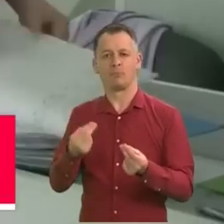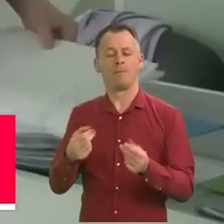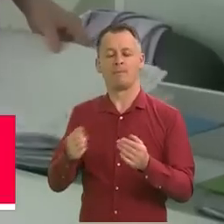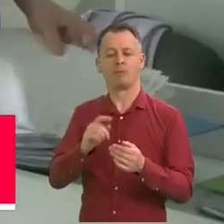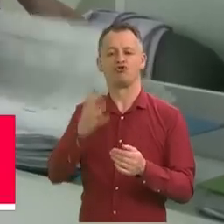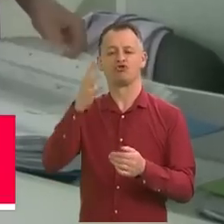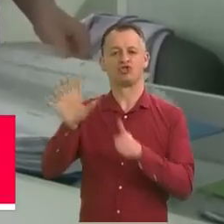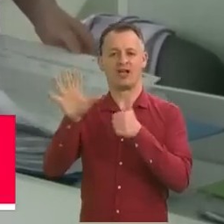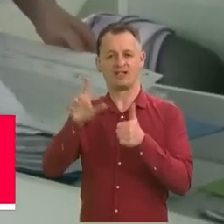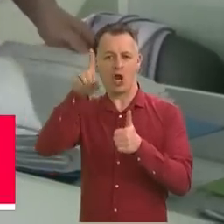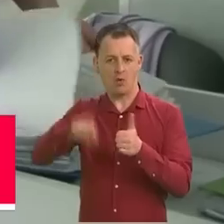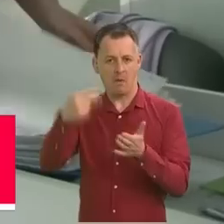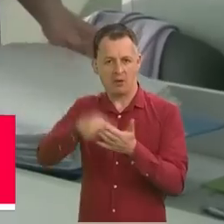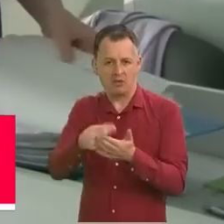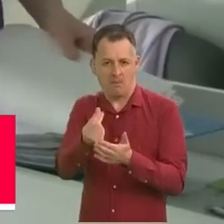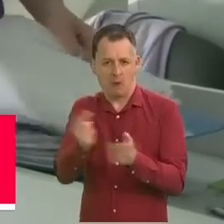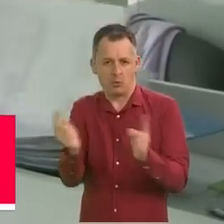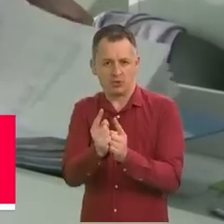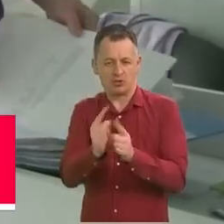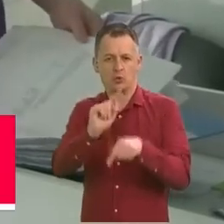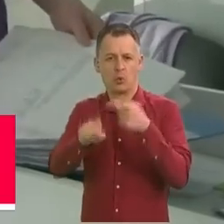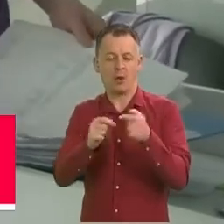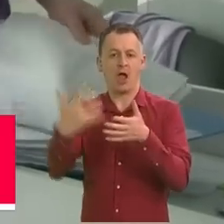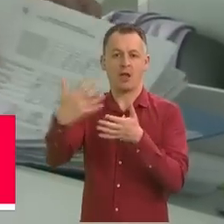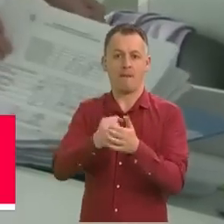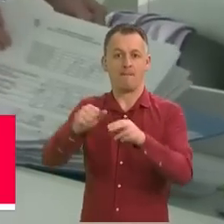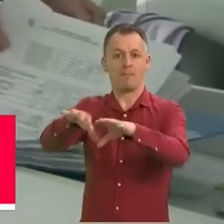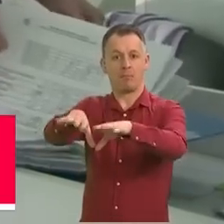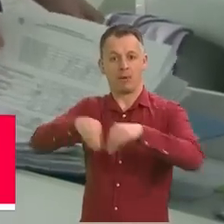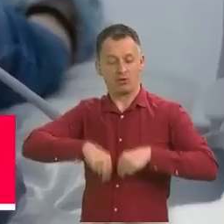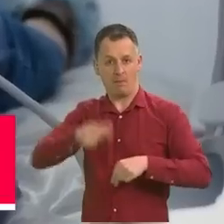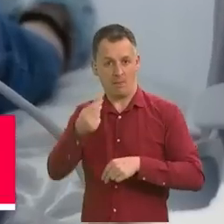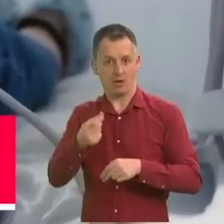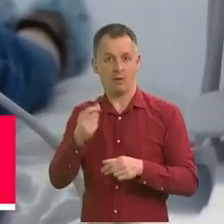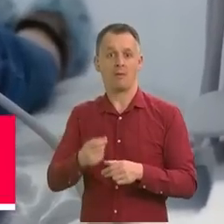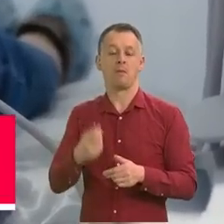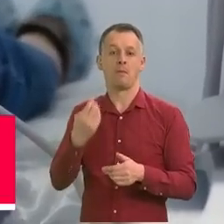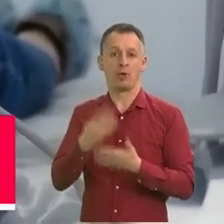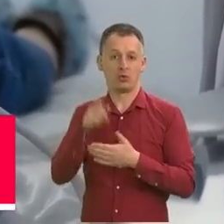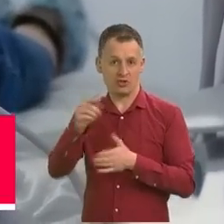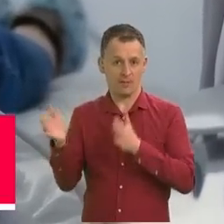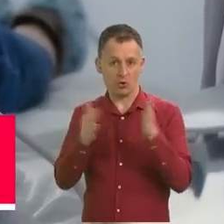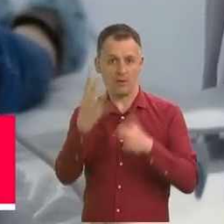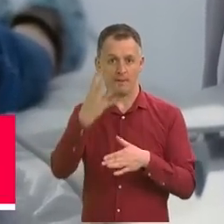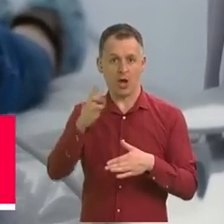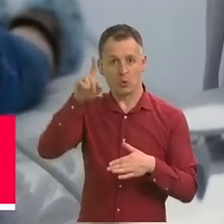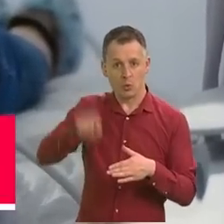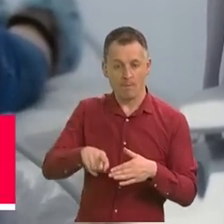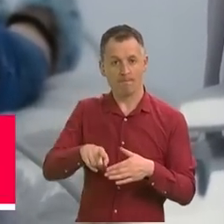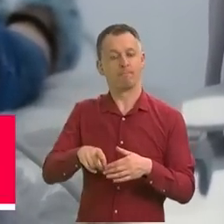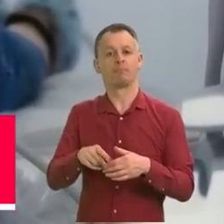luni, niște sume derizorii și apoi de a încasa pe aceste 4 luni indemnizații